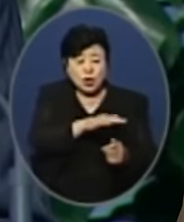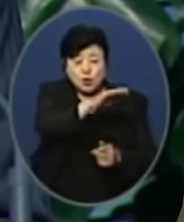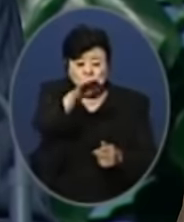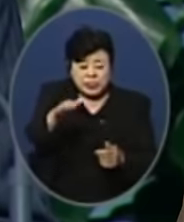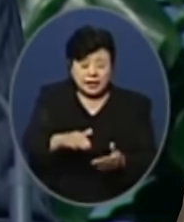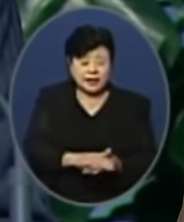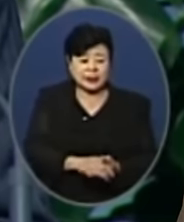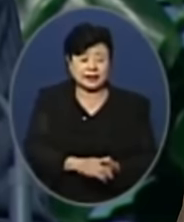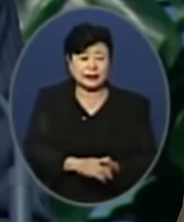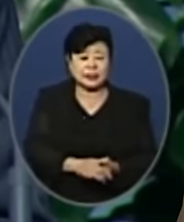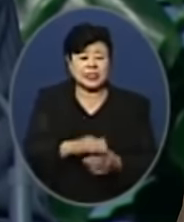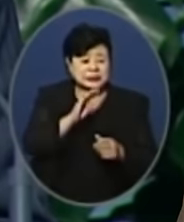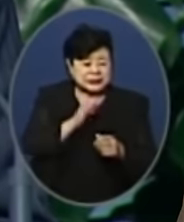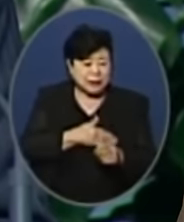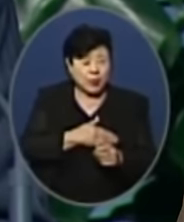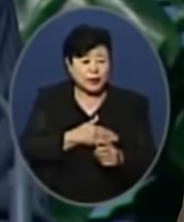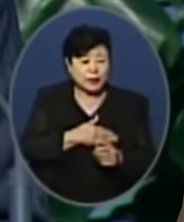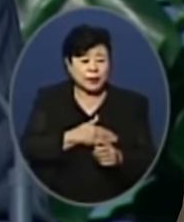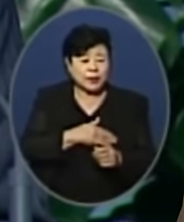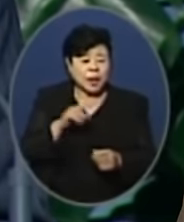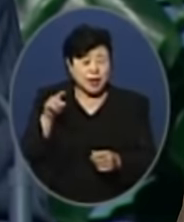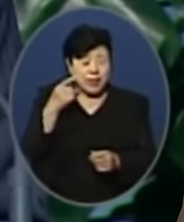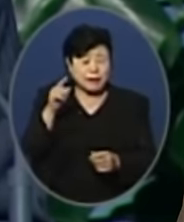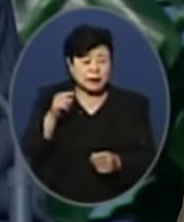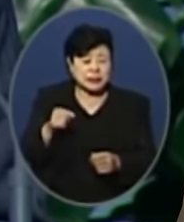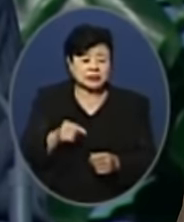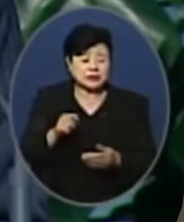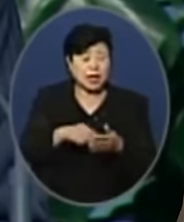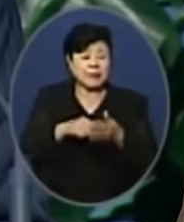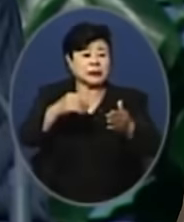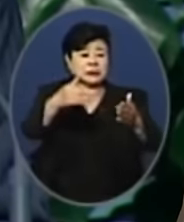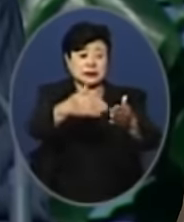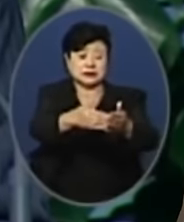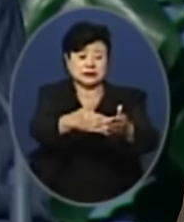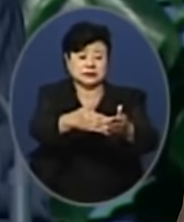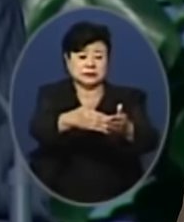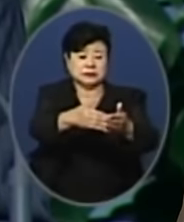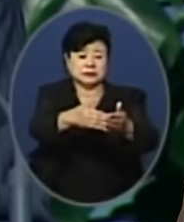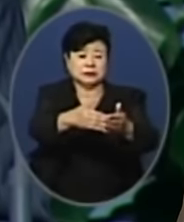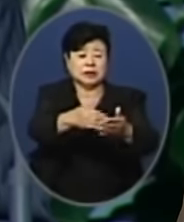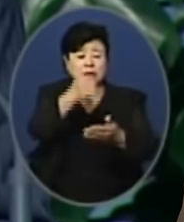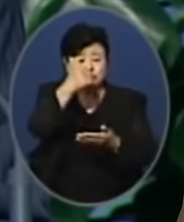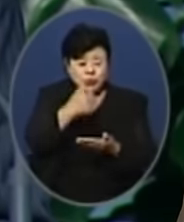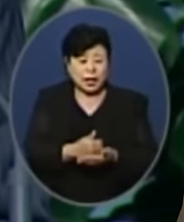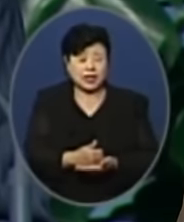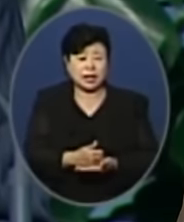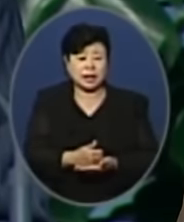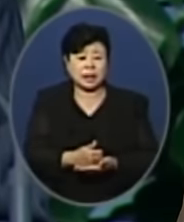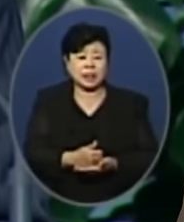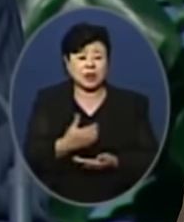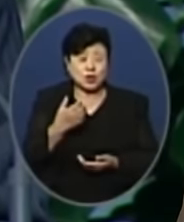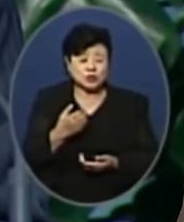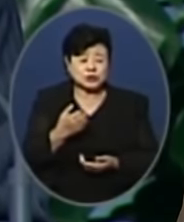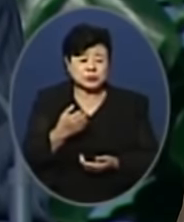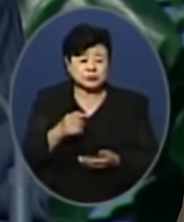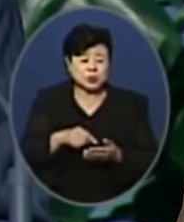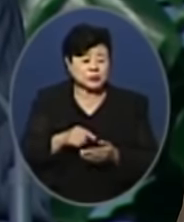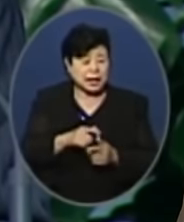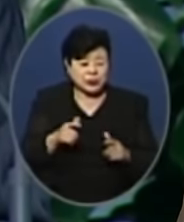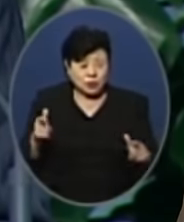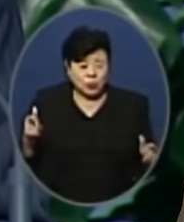우리의 잘못을 100% 다 청산한 것입니다. 죄를 90%만